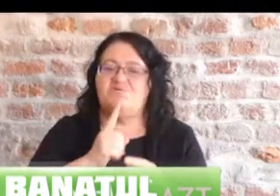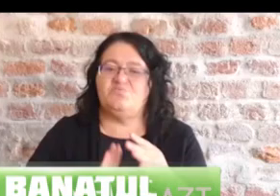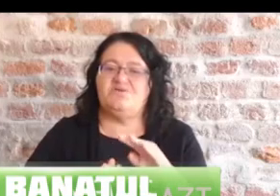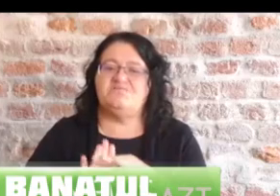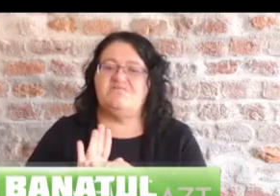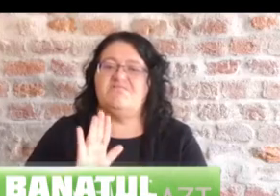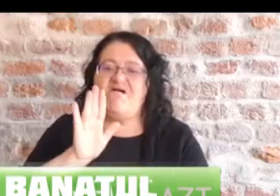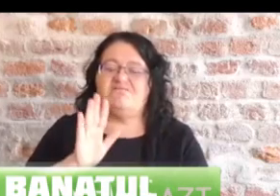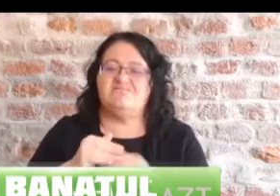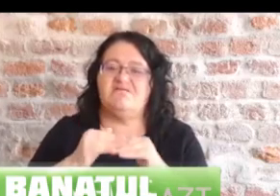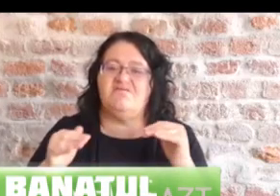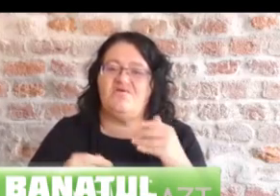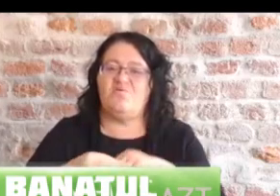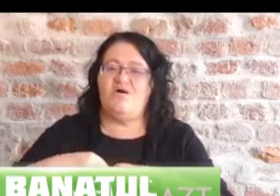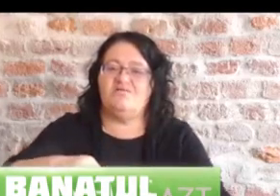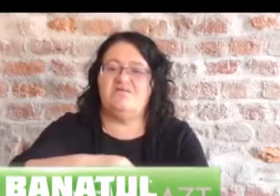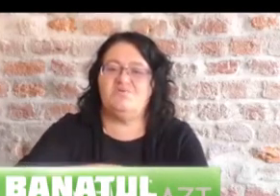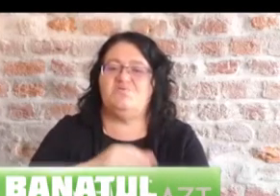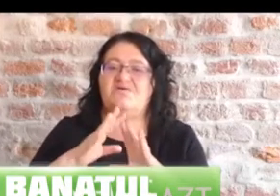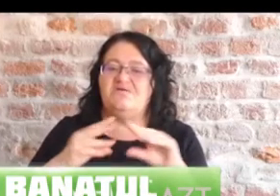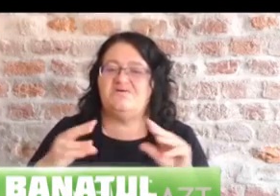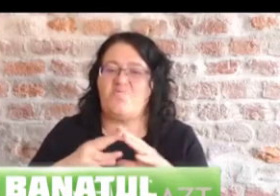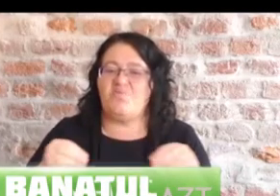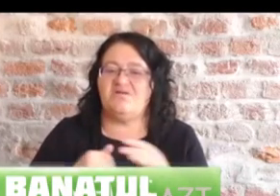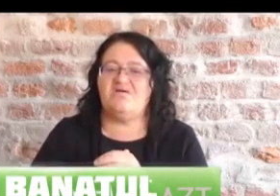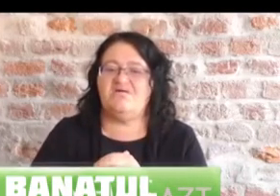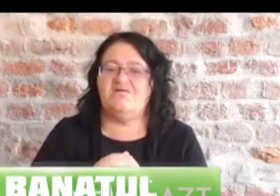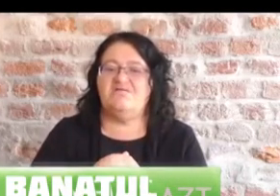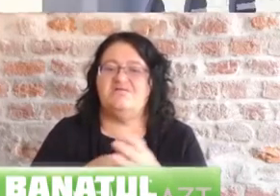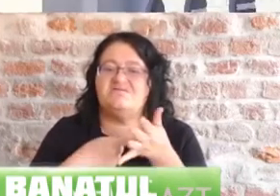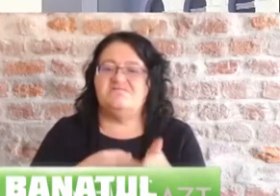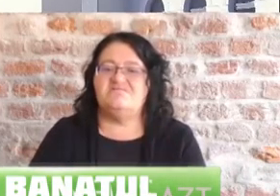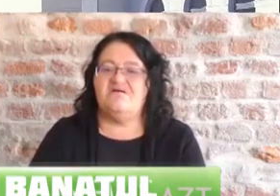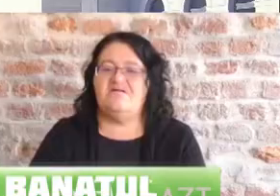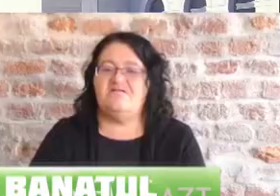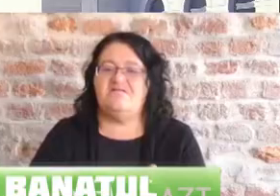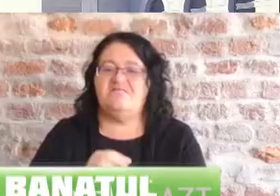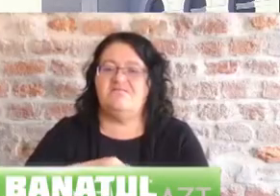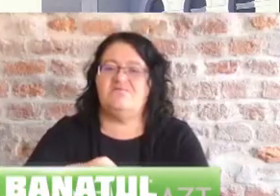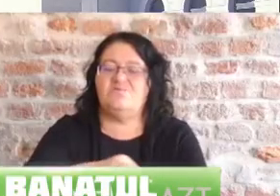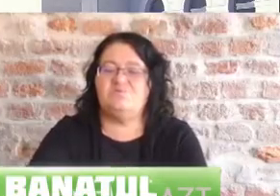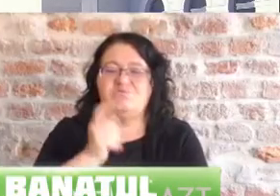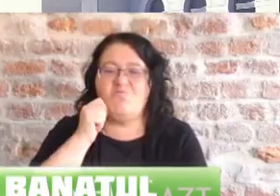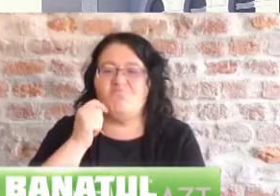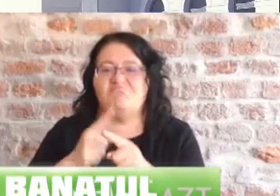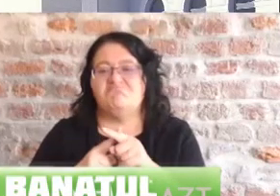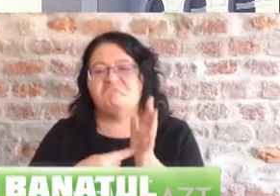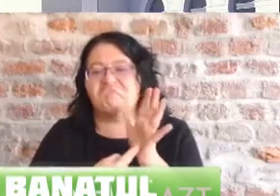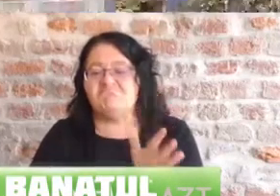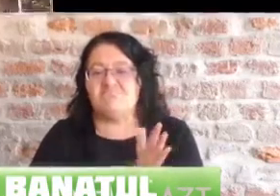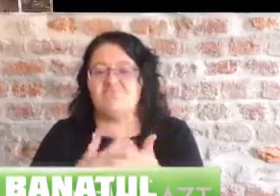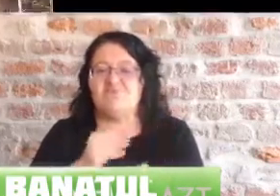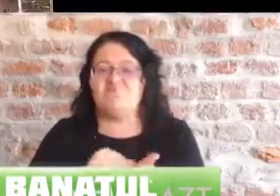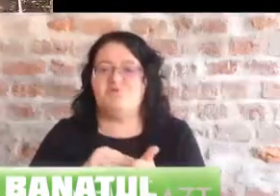crească nivelul arhitecturii în România. Se vede asta de la concurs la concurs, de la an la an, cât pentru